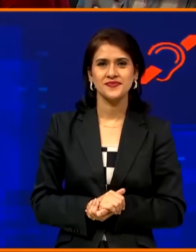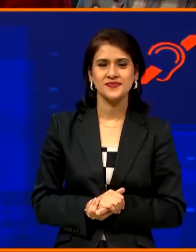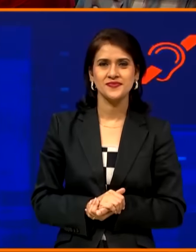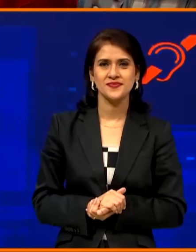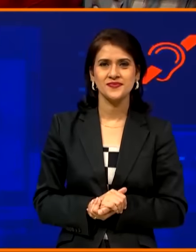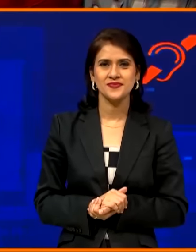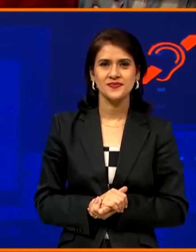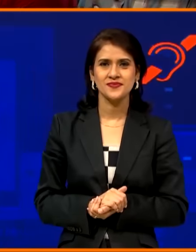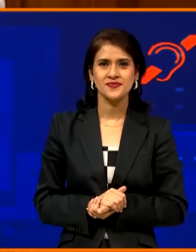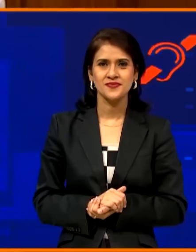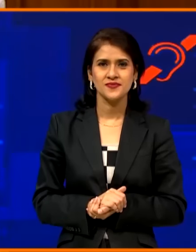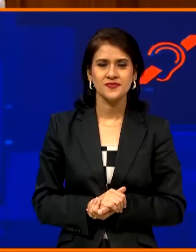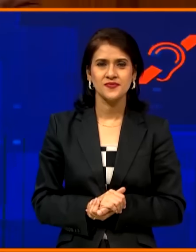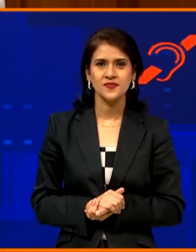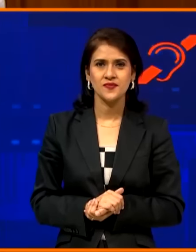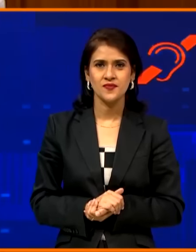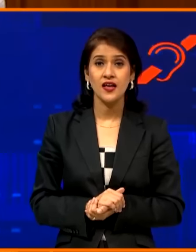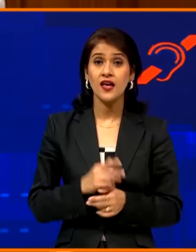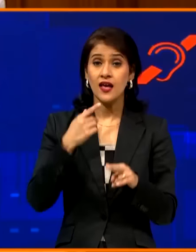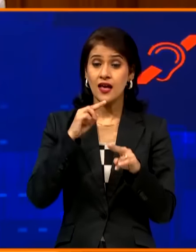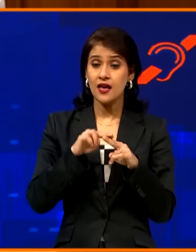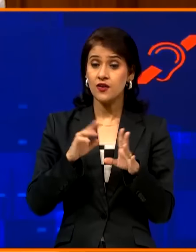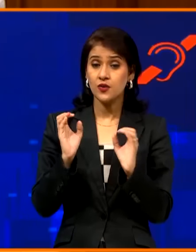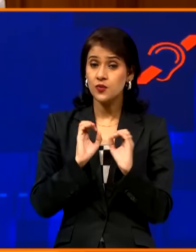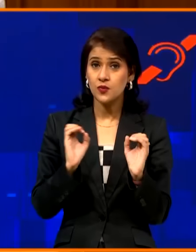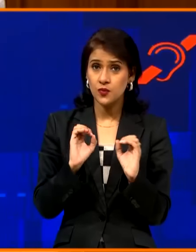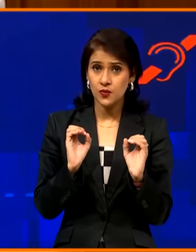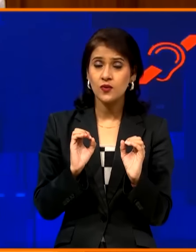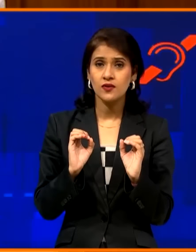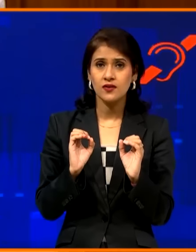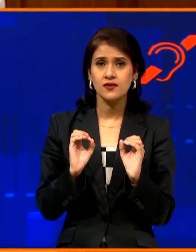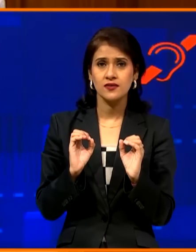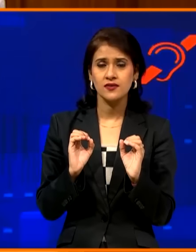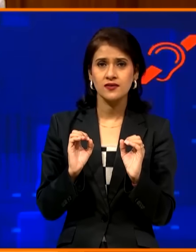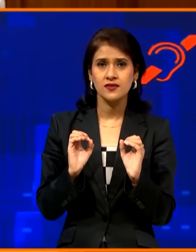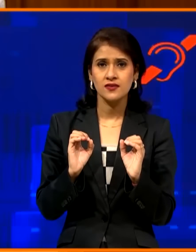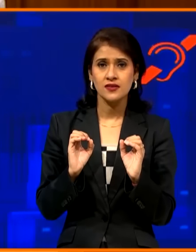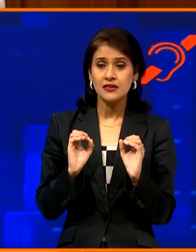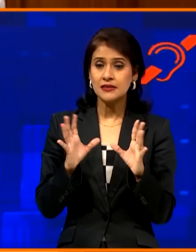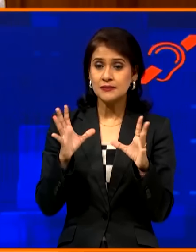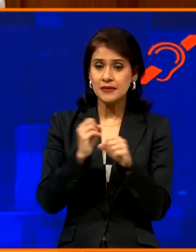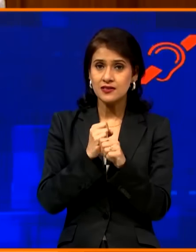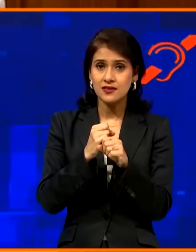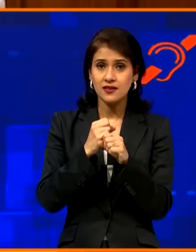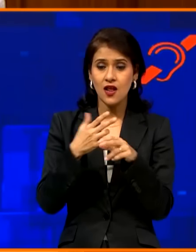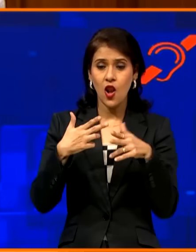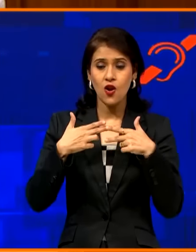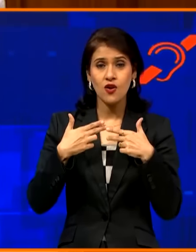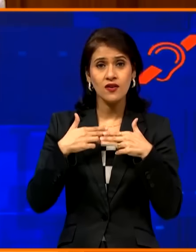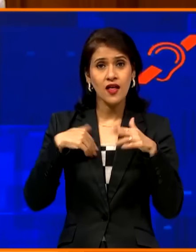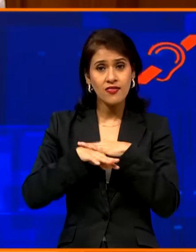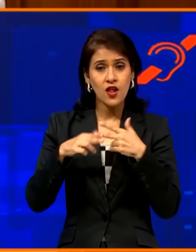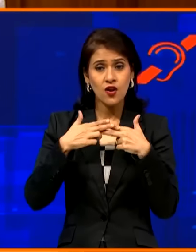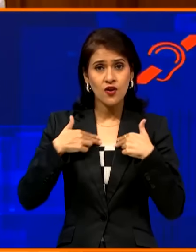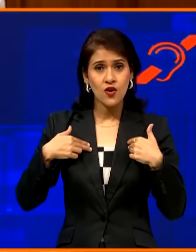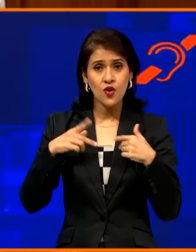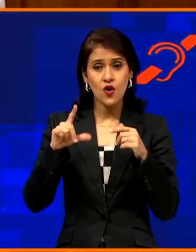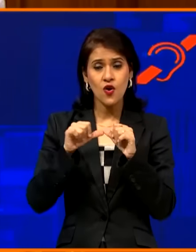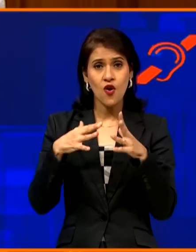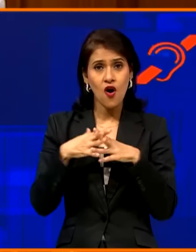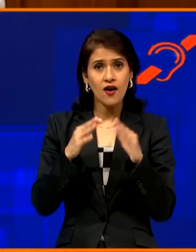है अगर वो अगर वो नहीं हो पा रहा है तो फिर विकास के और बराबरी के